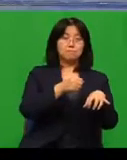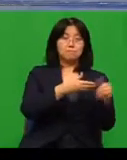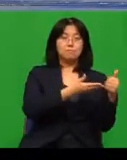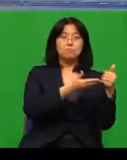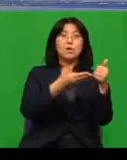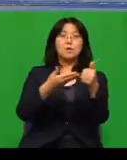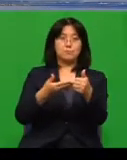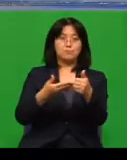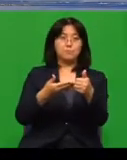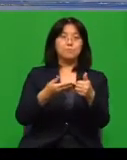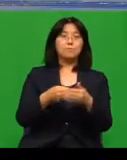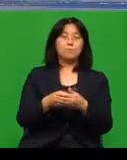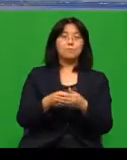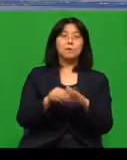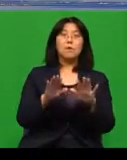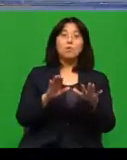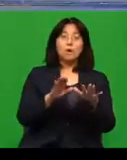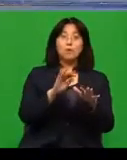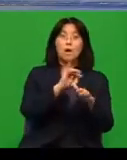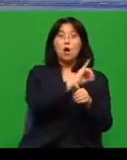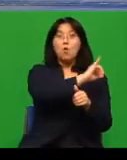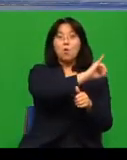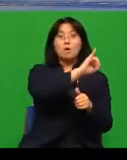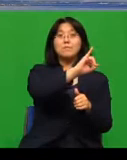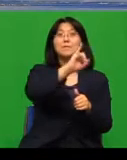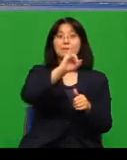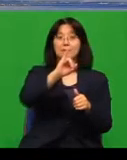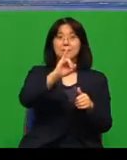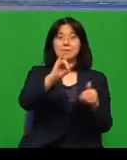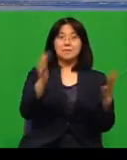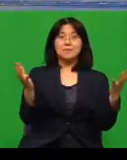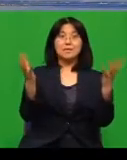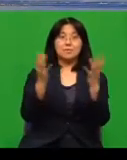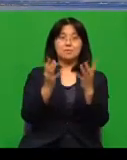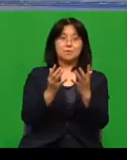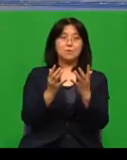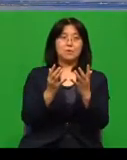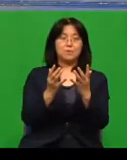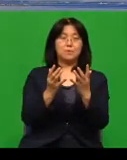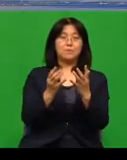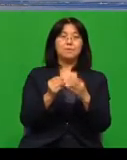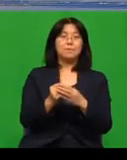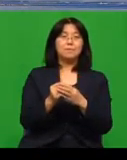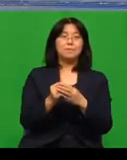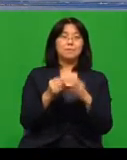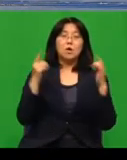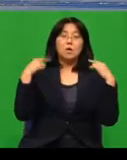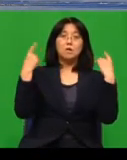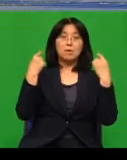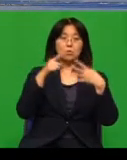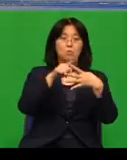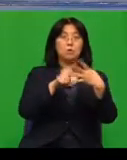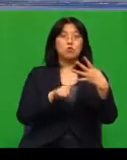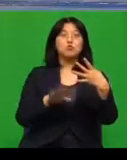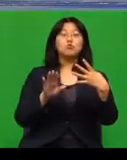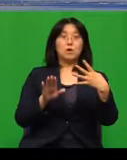蔵元のですね、今回おかみさん方に出ていた、ここにイベント4つあります